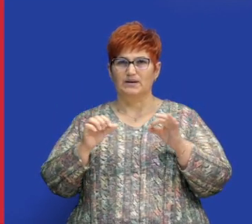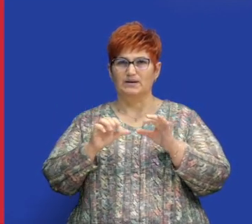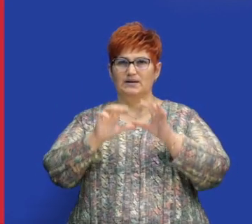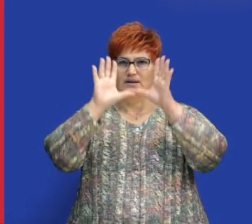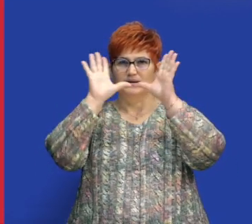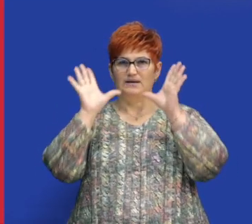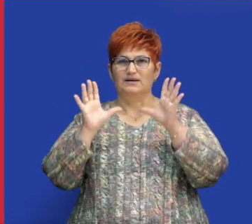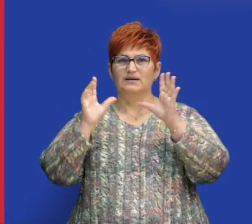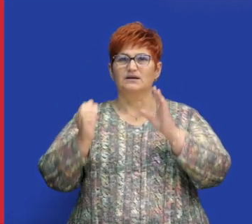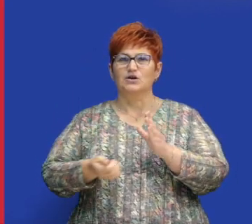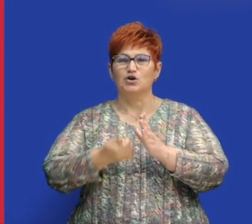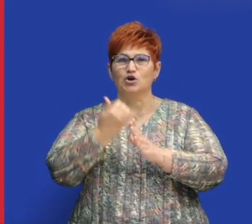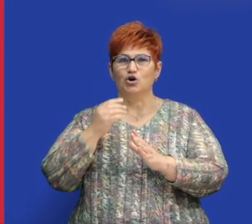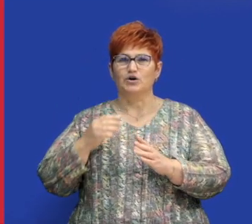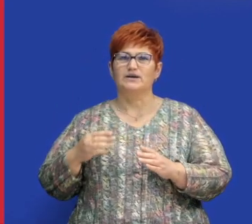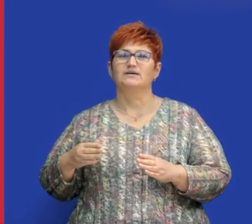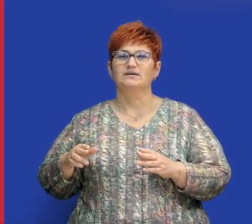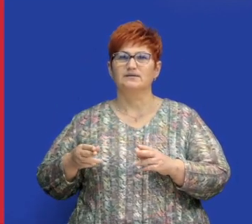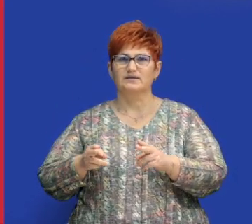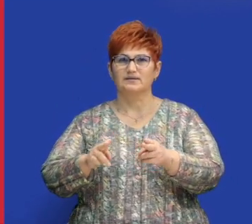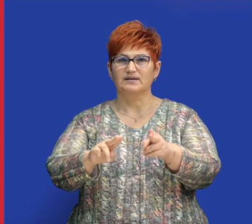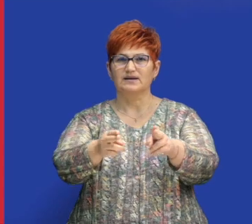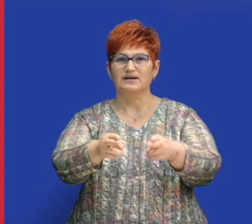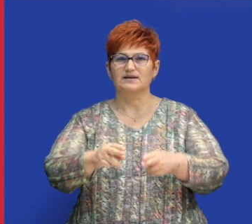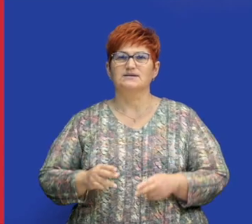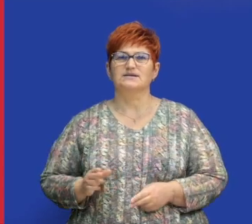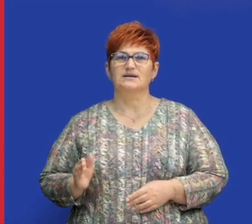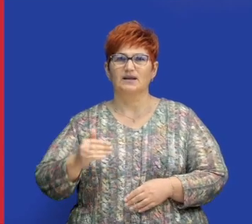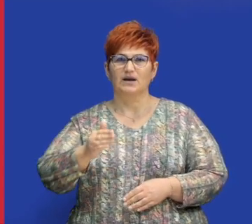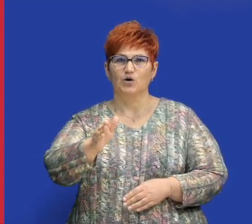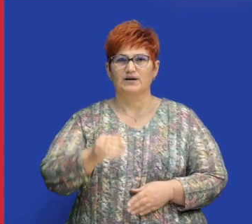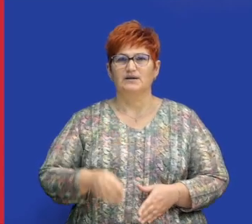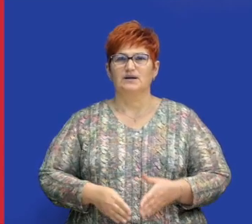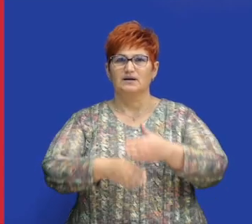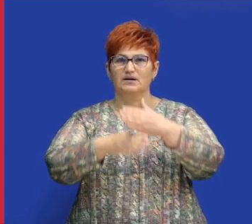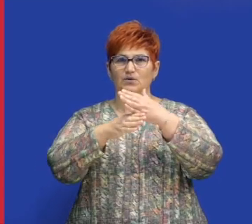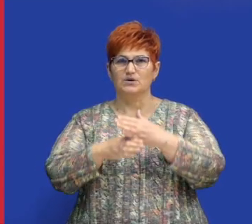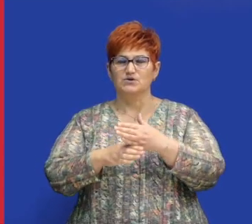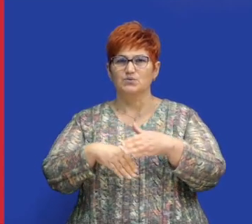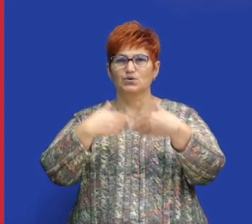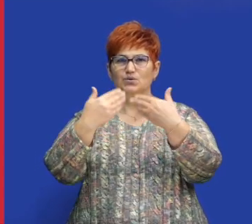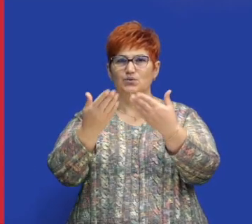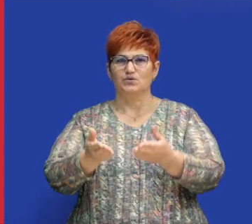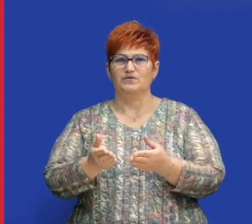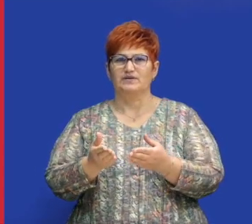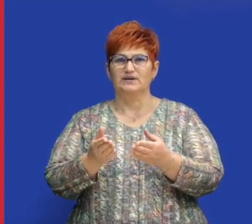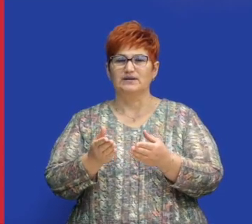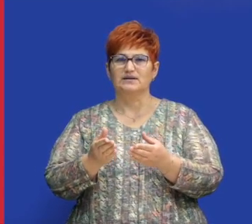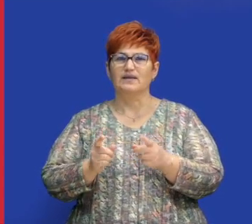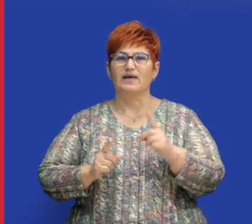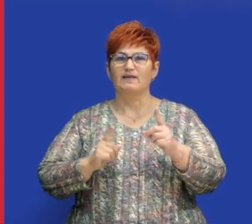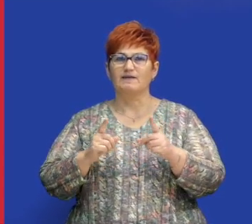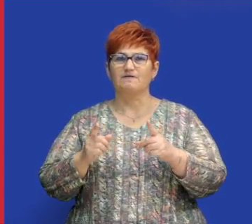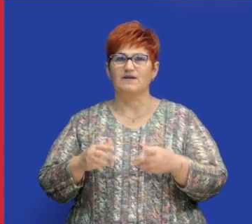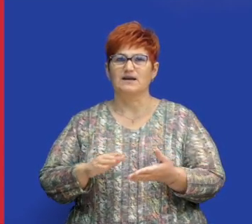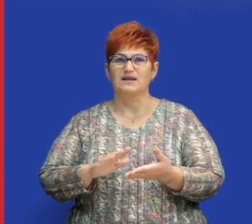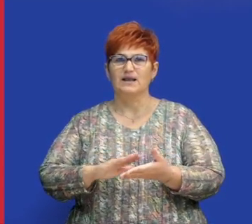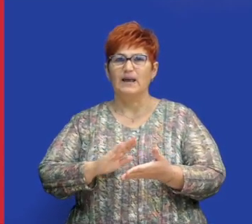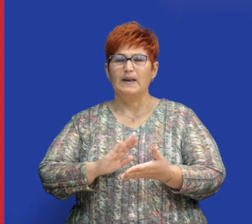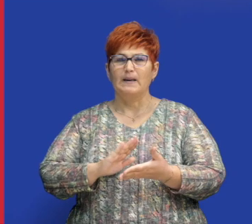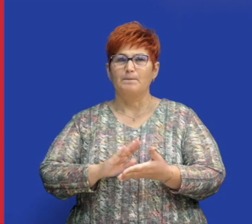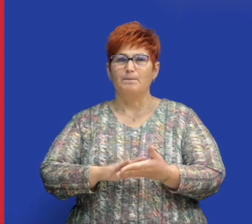erős kimutatása. A közvetlenség, kötetlenség, készség, a gyors kapcsolatteremtés. Ez a